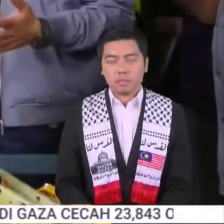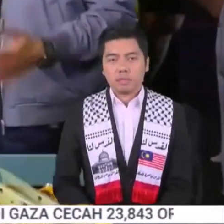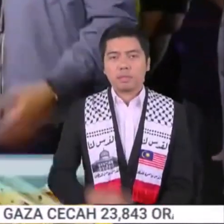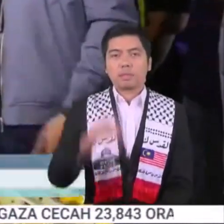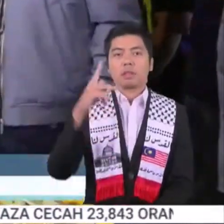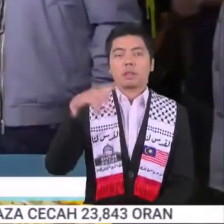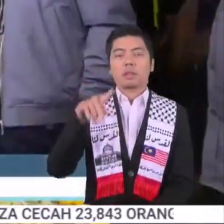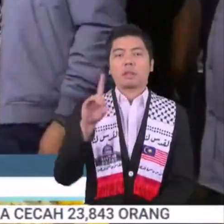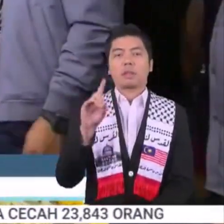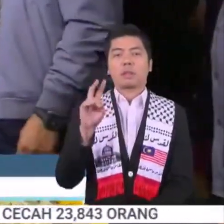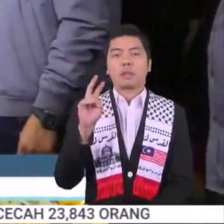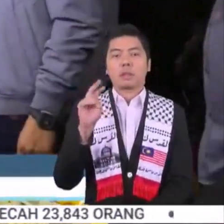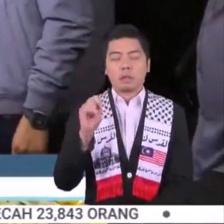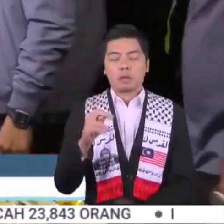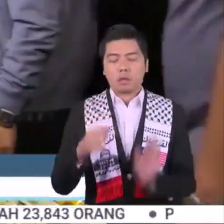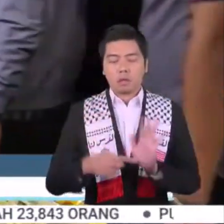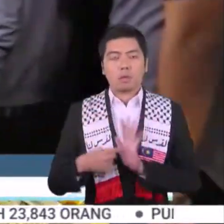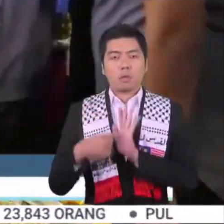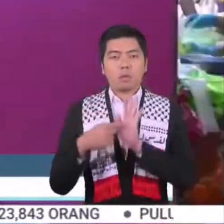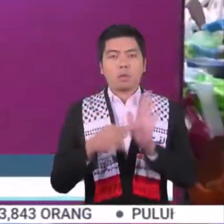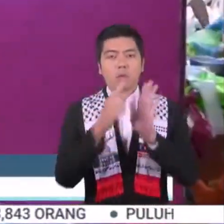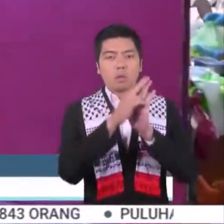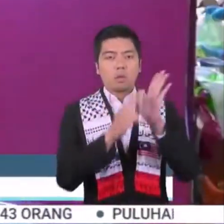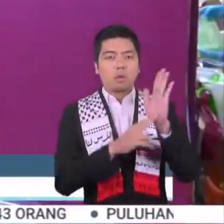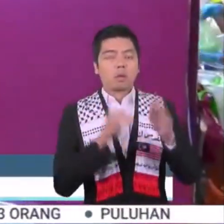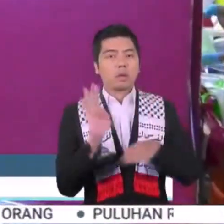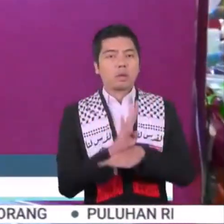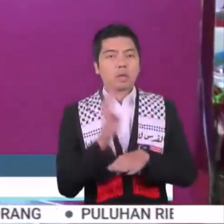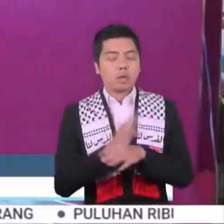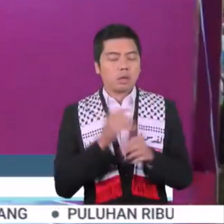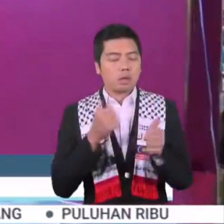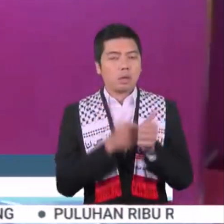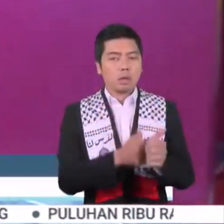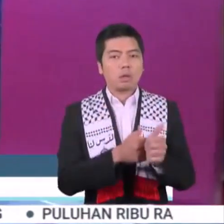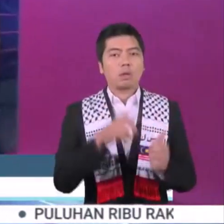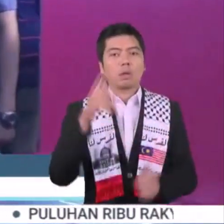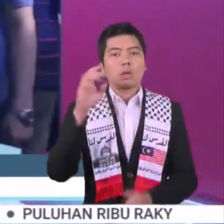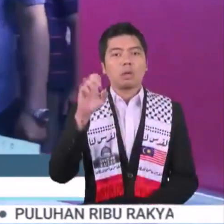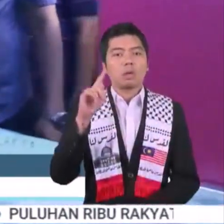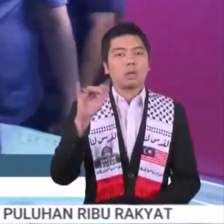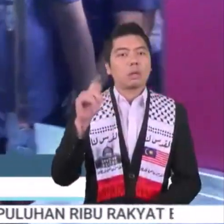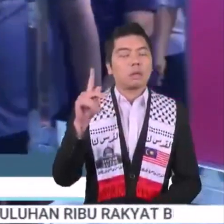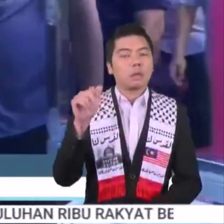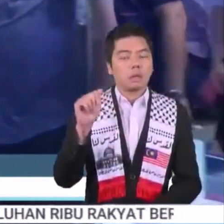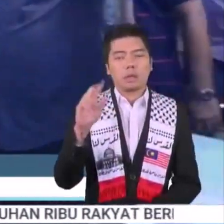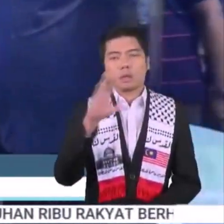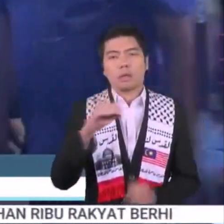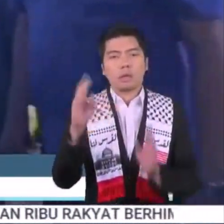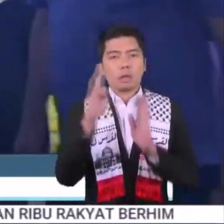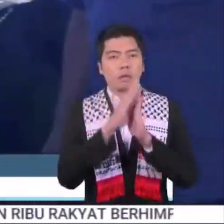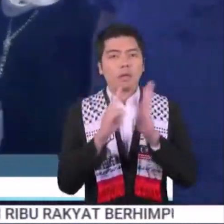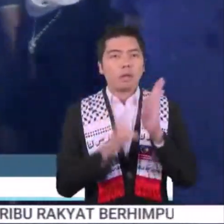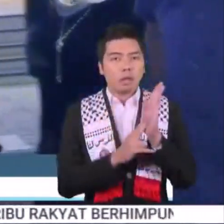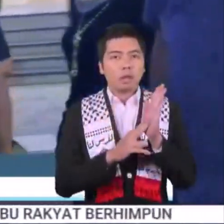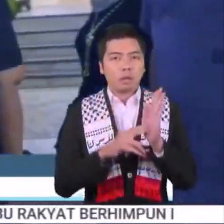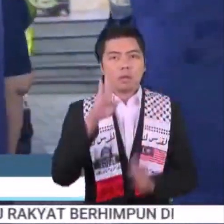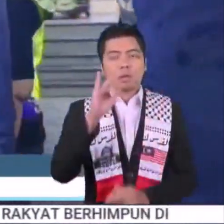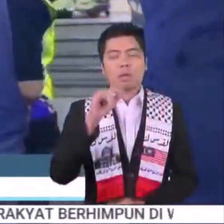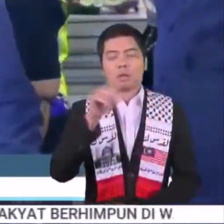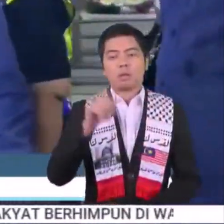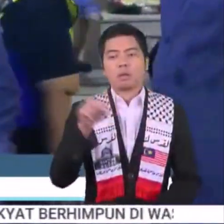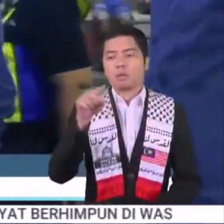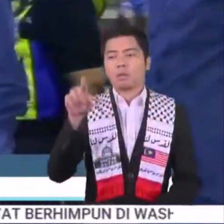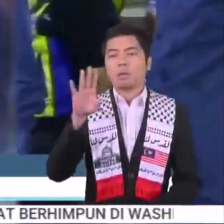Dalam pada itu kpdn memperkenal advokasi Berniaga patuh kod etika dan perundangan bis berkat bermula tahun